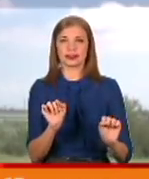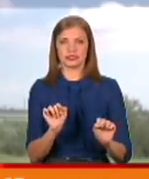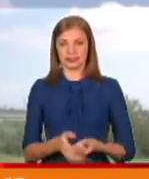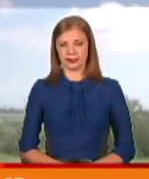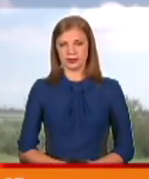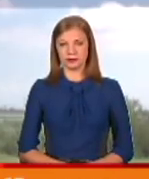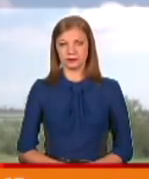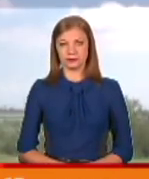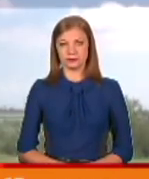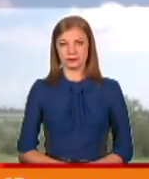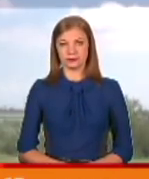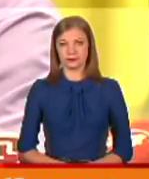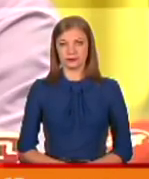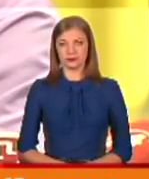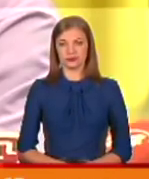захиститись.